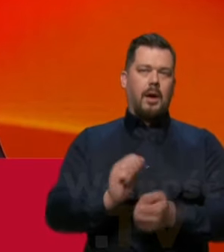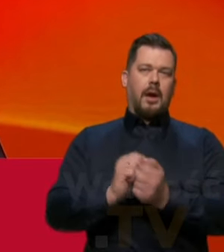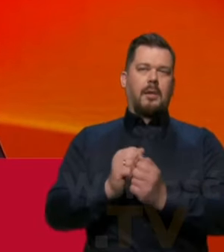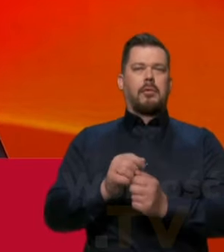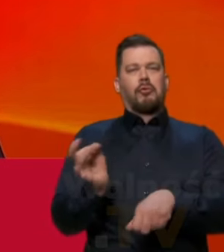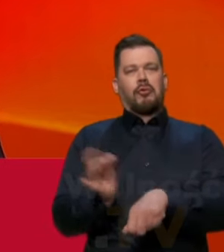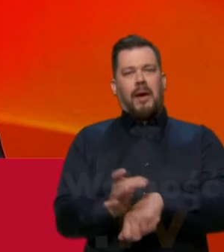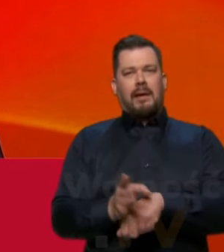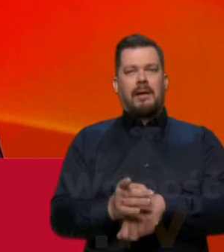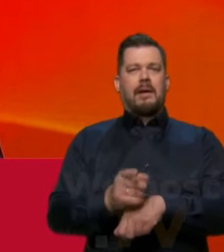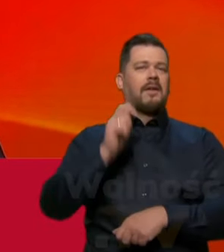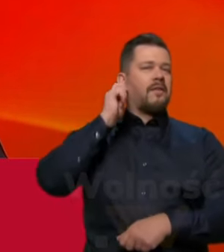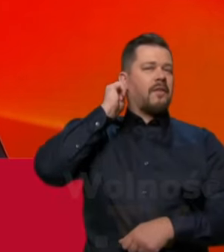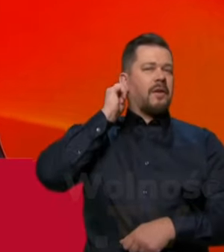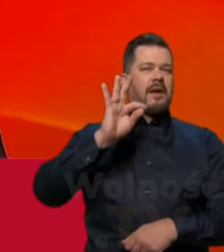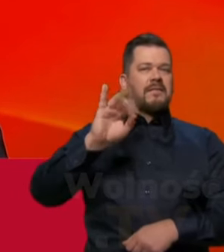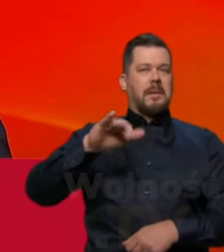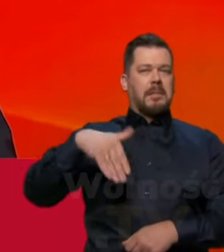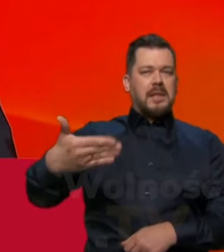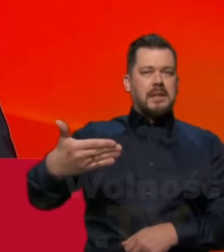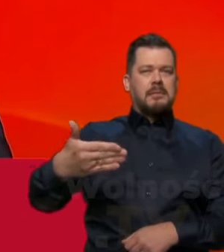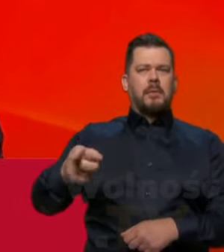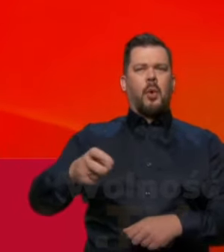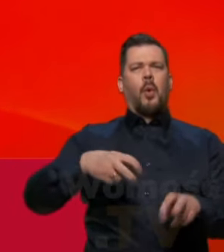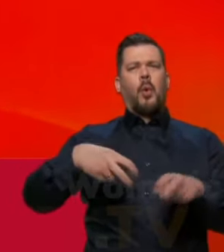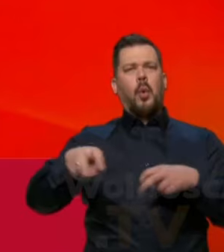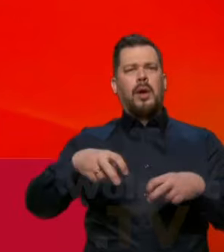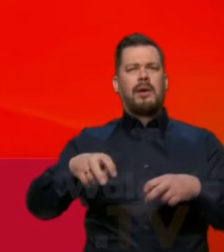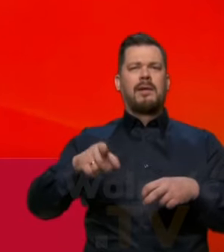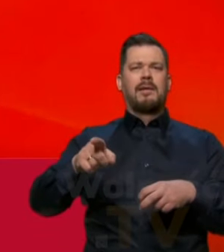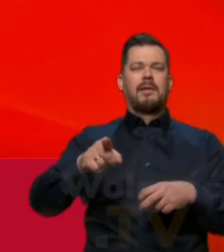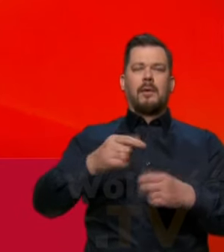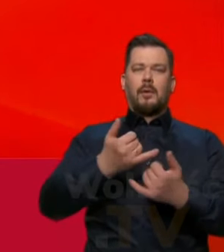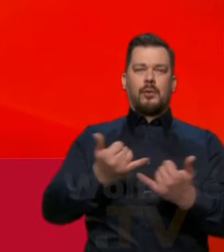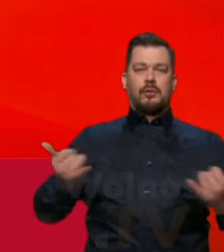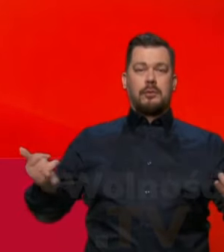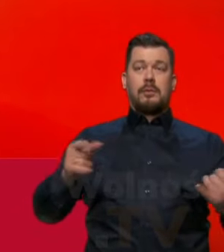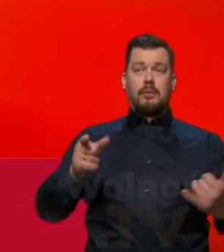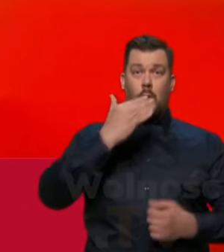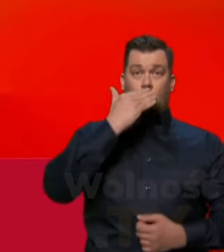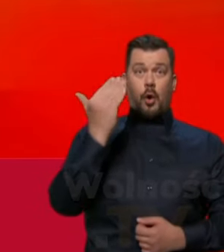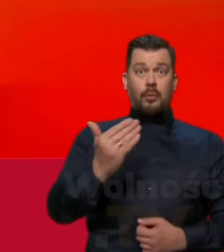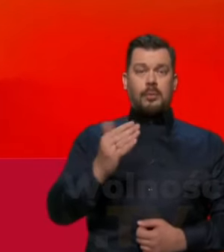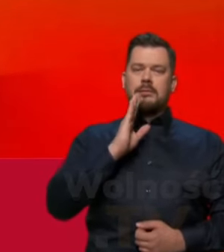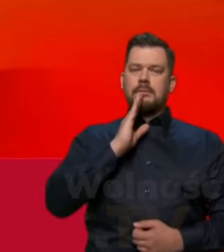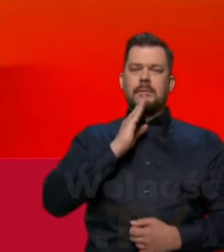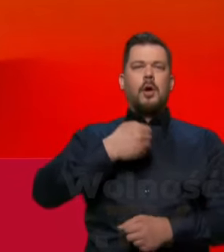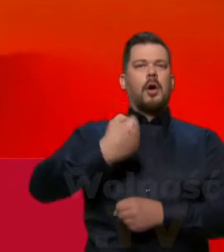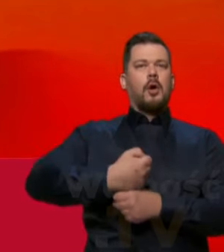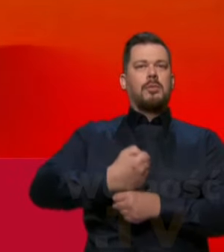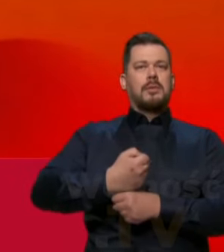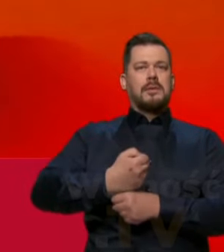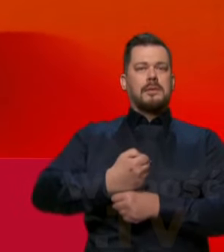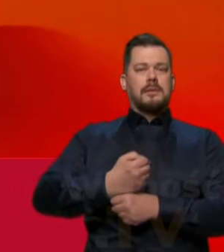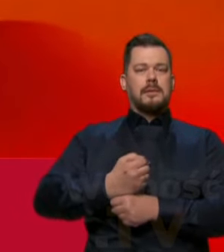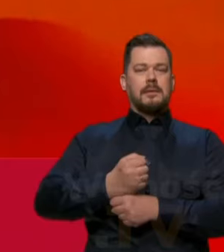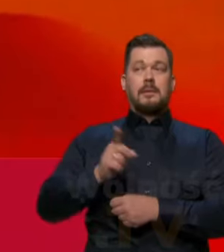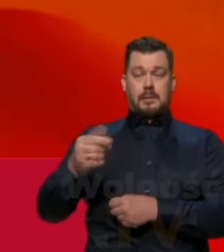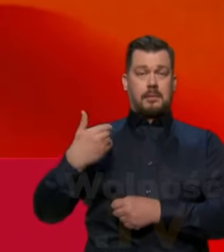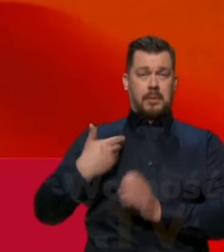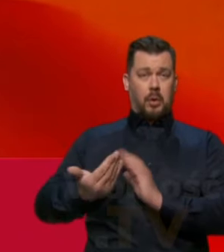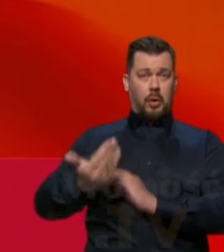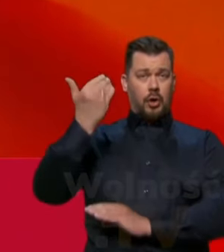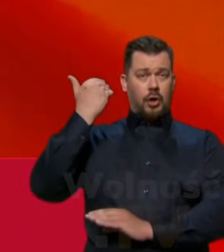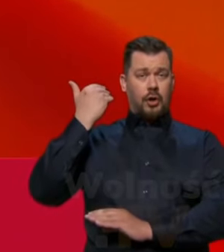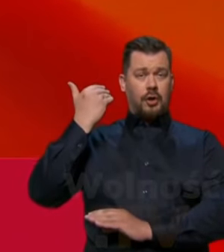tam, feministkom, ludziom z miejskich ruchów. Tak jak za komuny, robotnicy na MDM-ie, tak? To jest plan